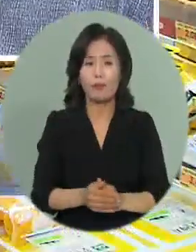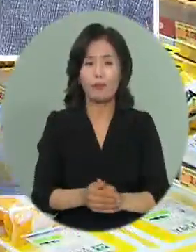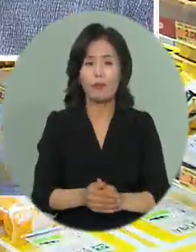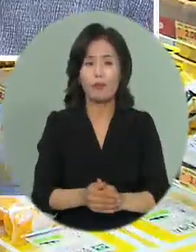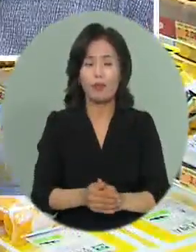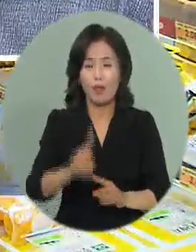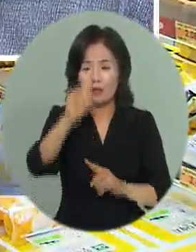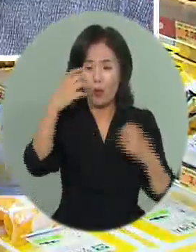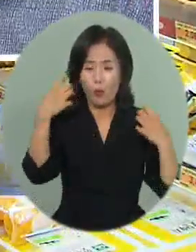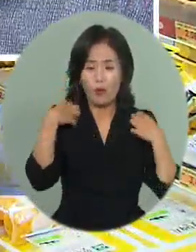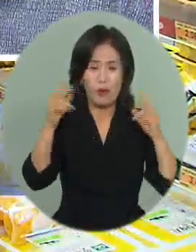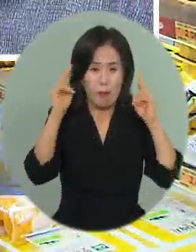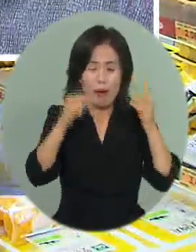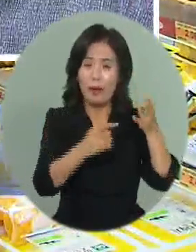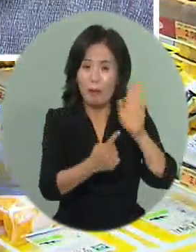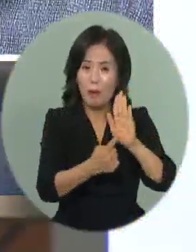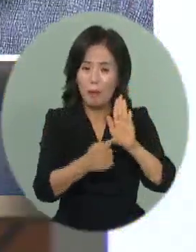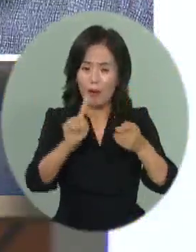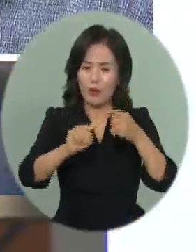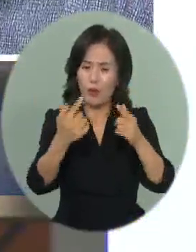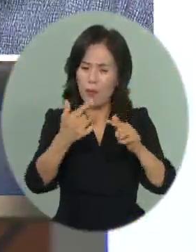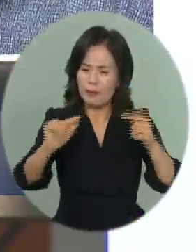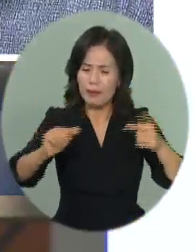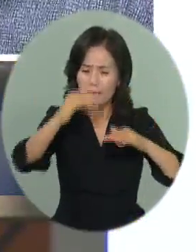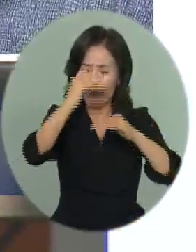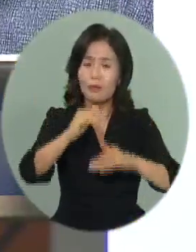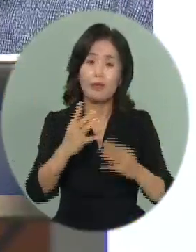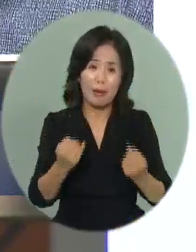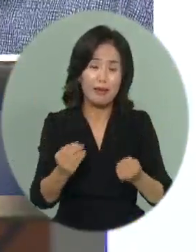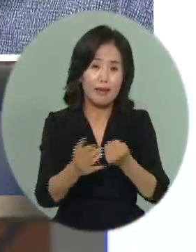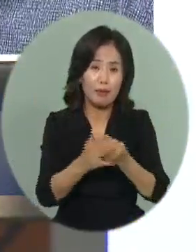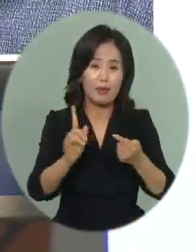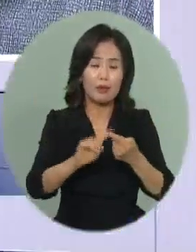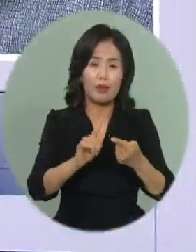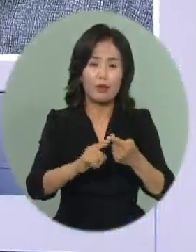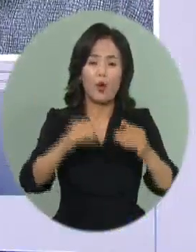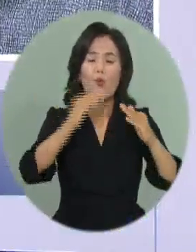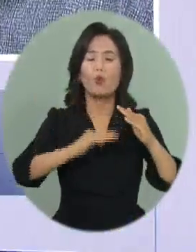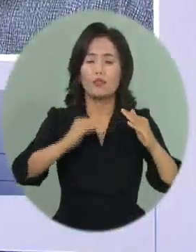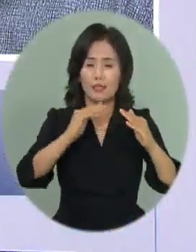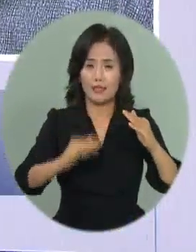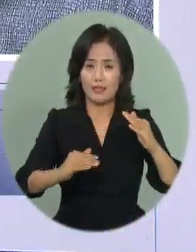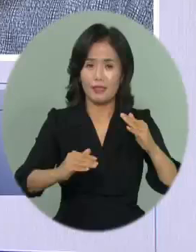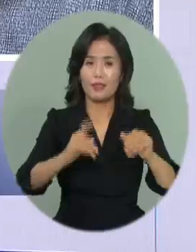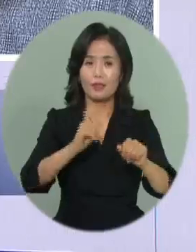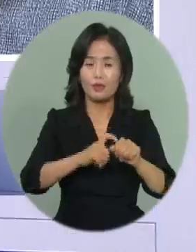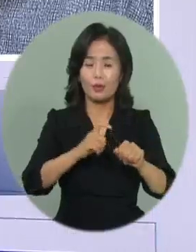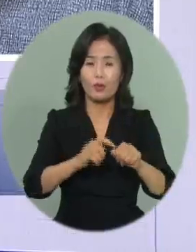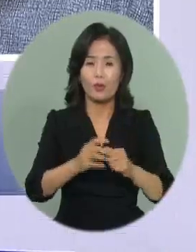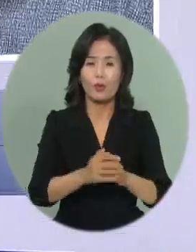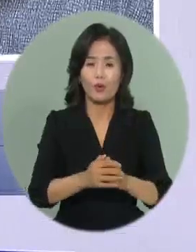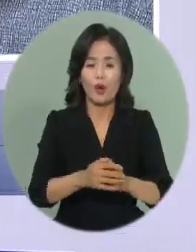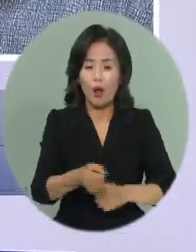정부에서 방향을 발표를 했고 서로 상반 의견들이 많으니까 그것을 아무래도 이제 공식적으로 좀